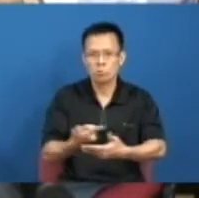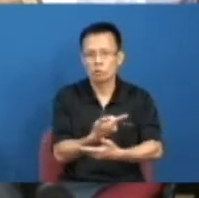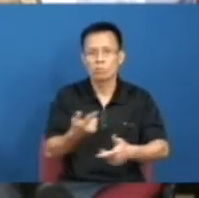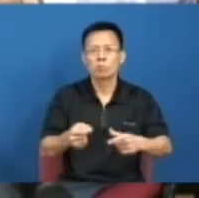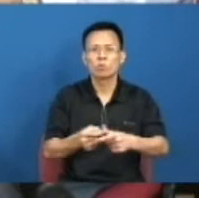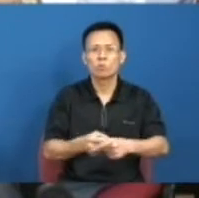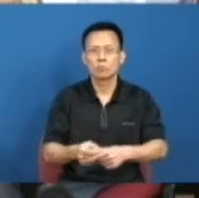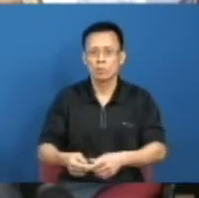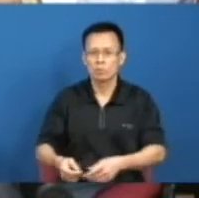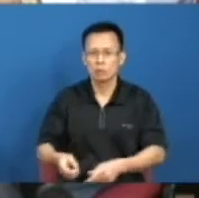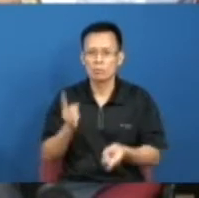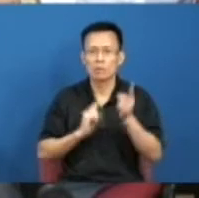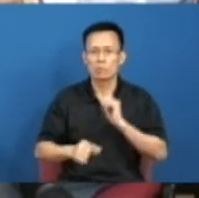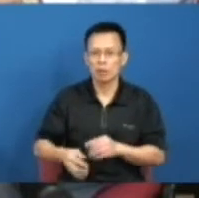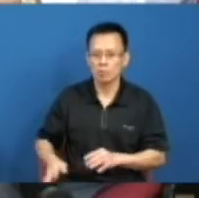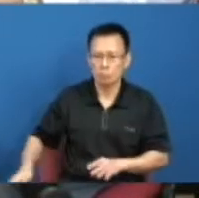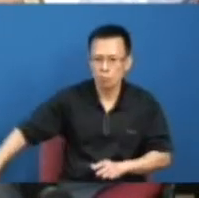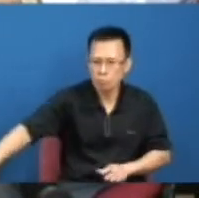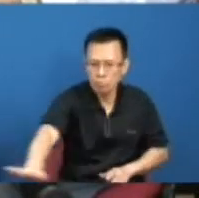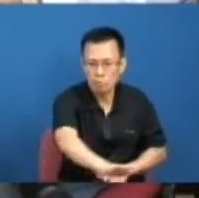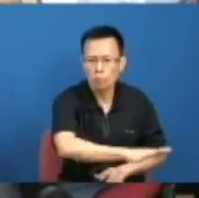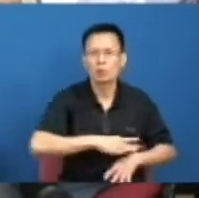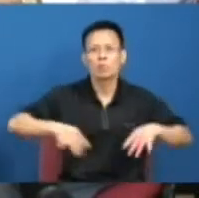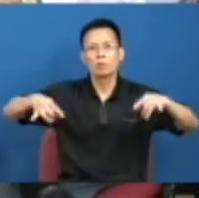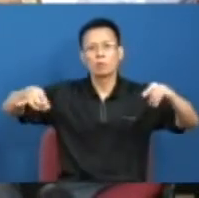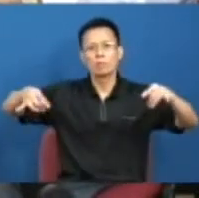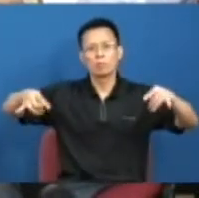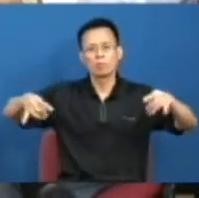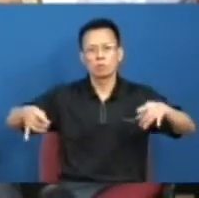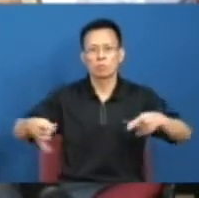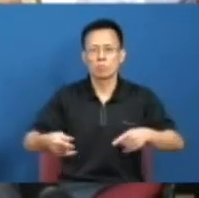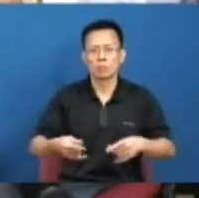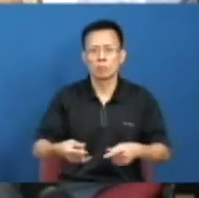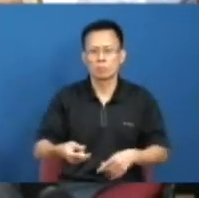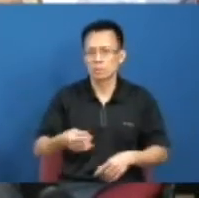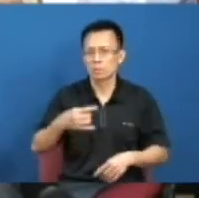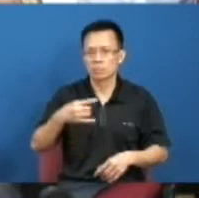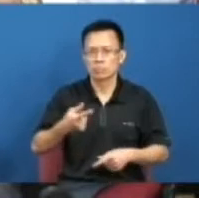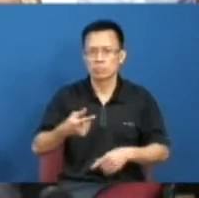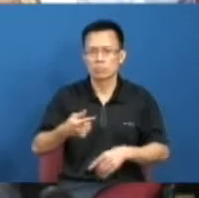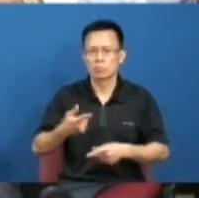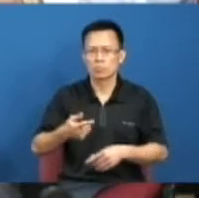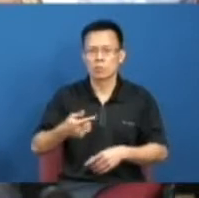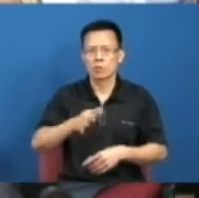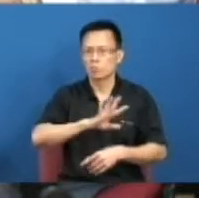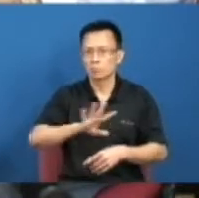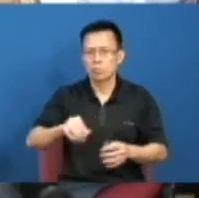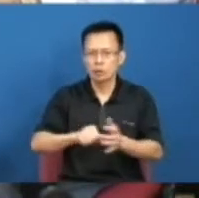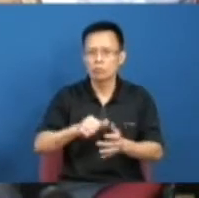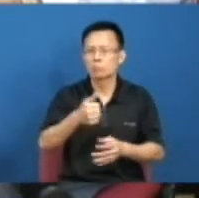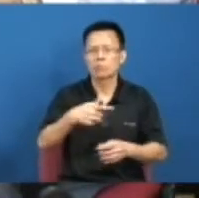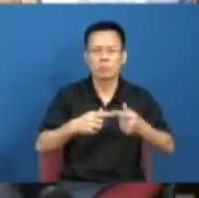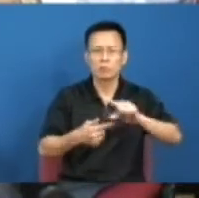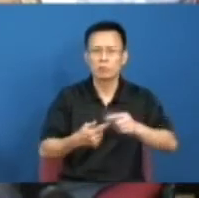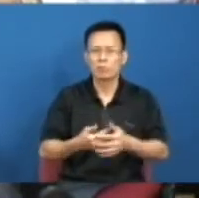塊布、帆布啊，咁、 嗯、 啊遮嘅啫。 嗯， 但呢個係唔徹底方法。 嗯， 呢個係唔好方法。 巧妙同埋即係嚇，